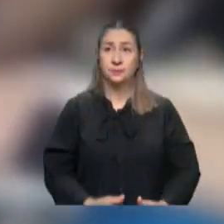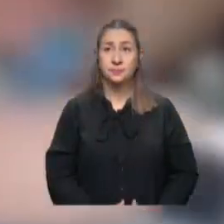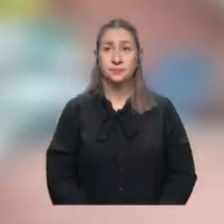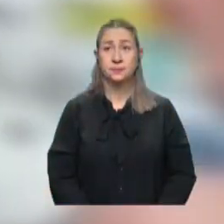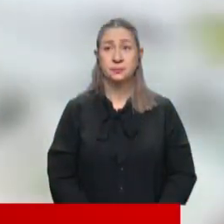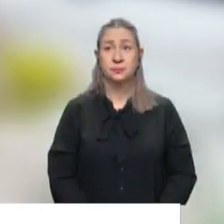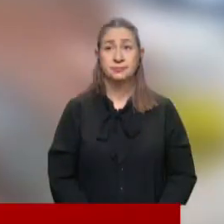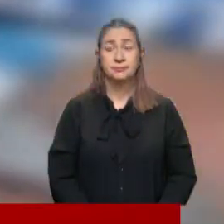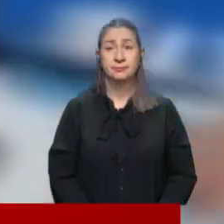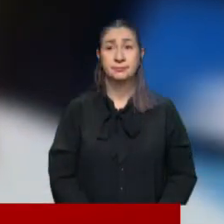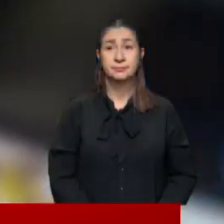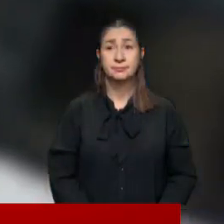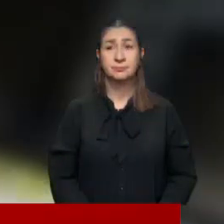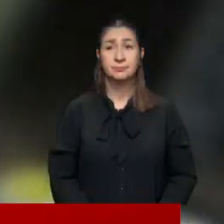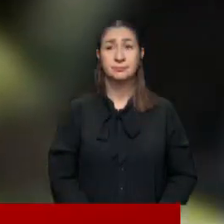o